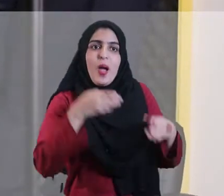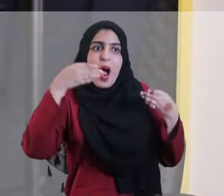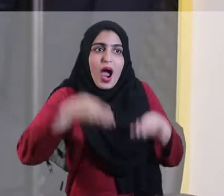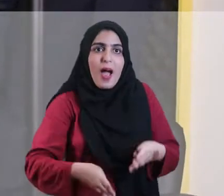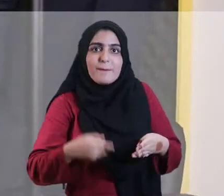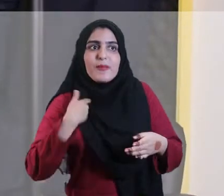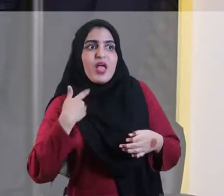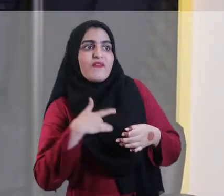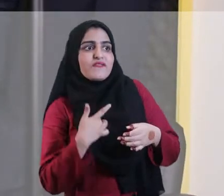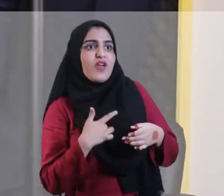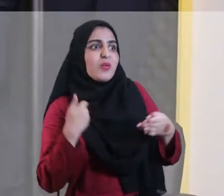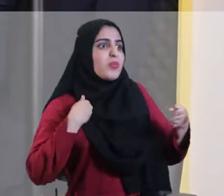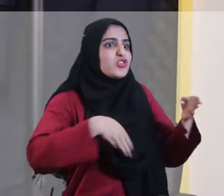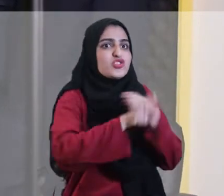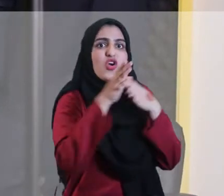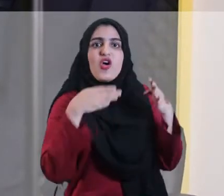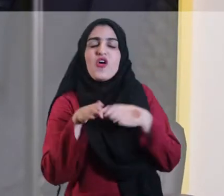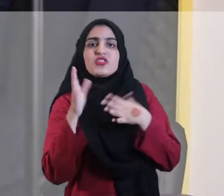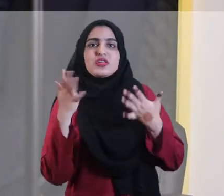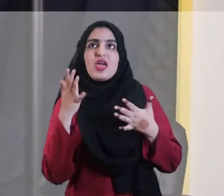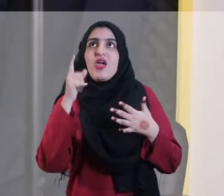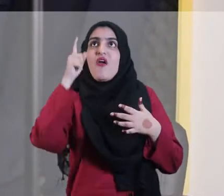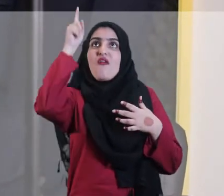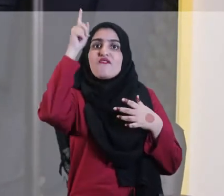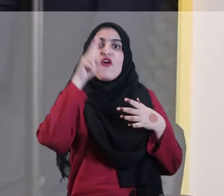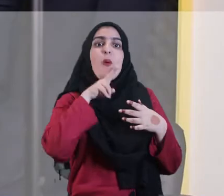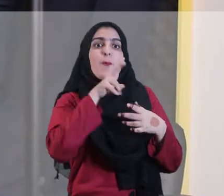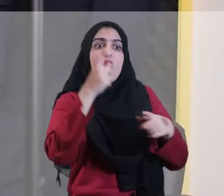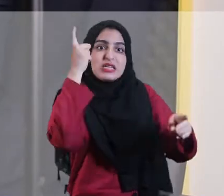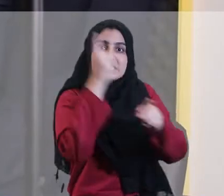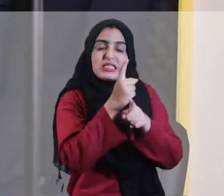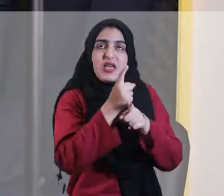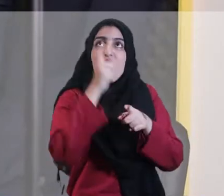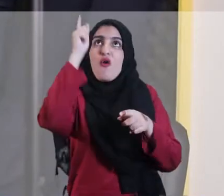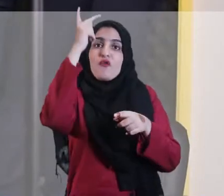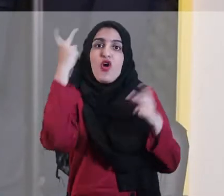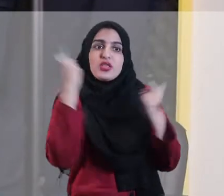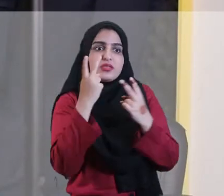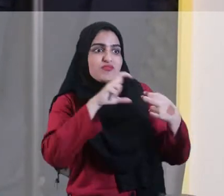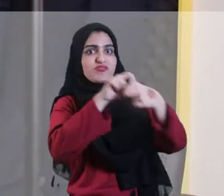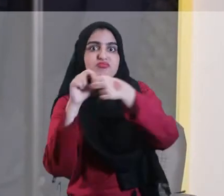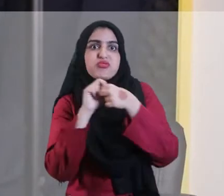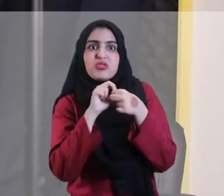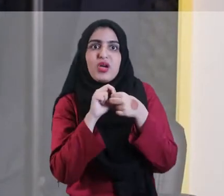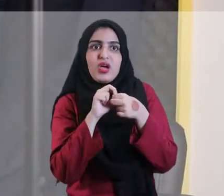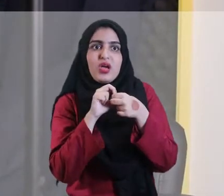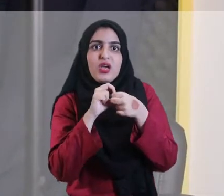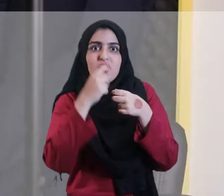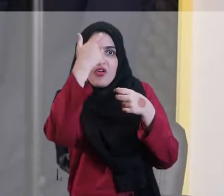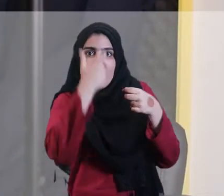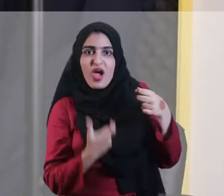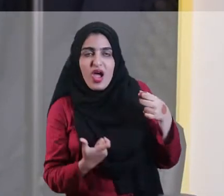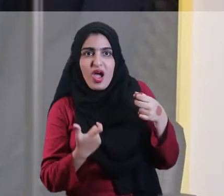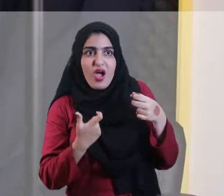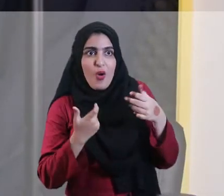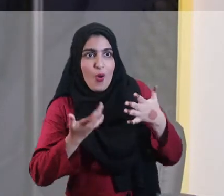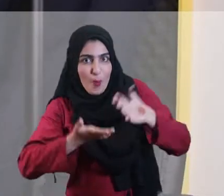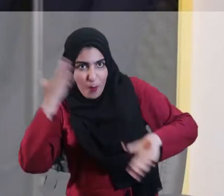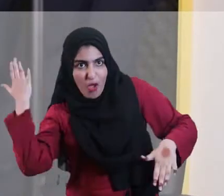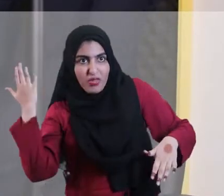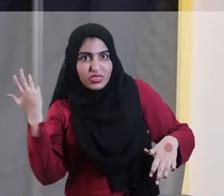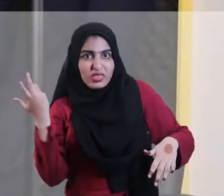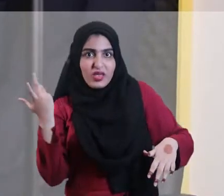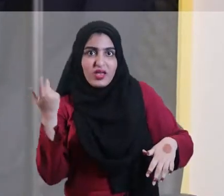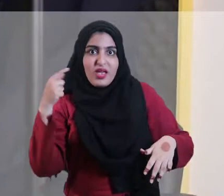डूब विकसित दैट इज गोल्ड स्विच ऑफ बड़ा पीछे गैस लहसुन अदरक तुम अपने आप को क्या समझते हो